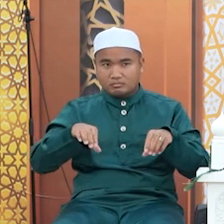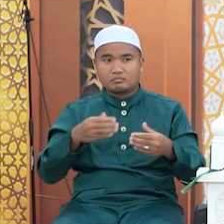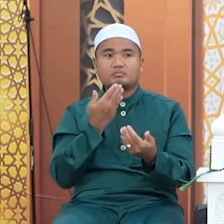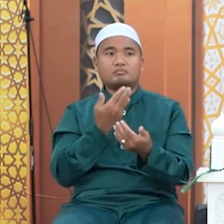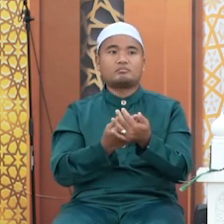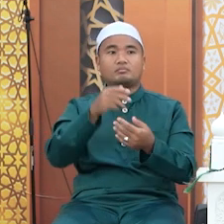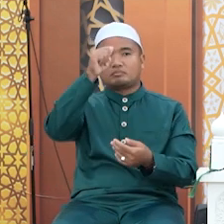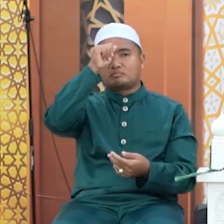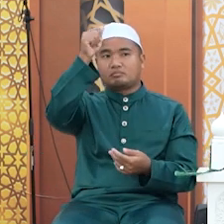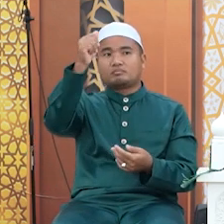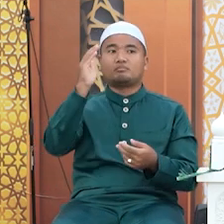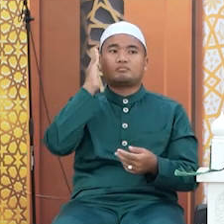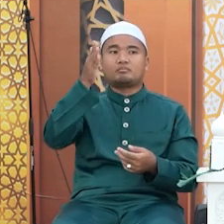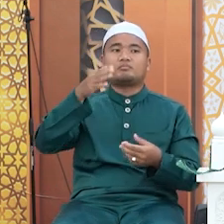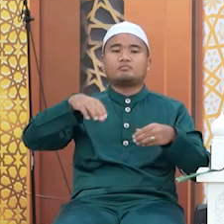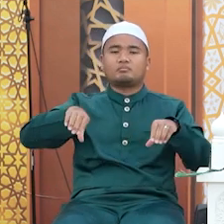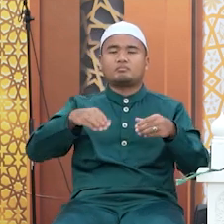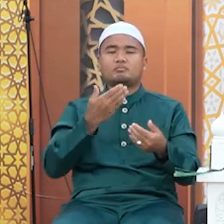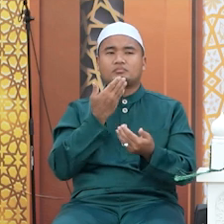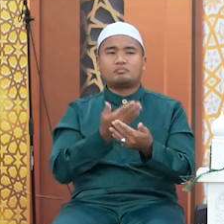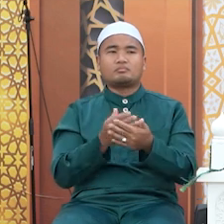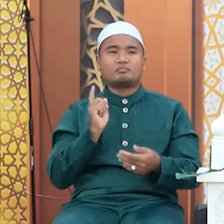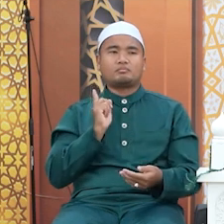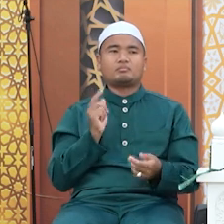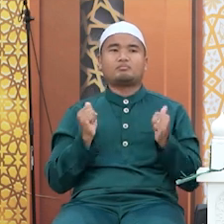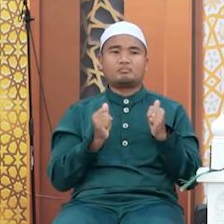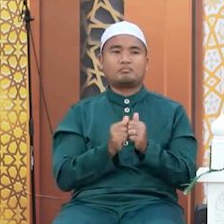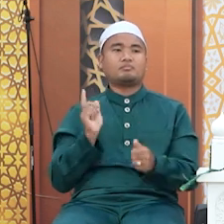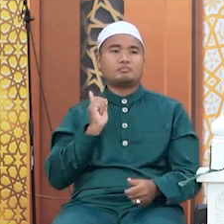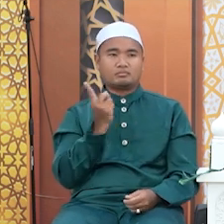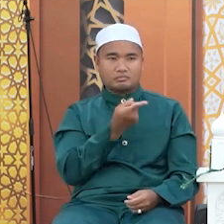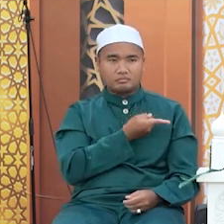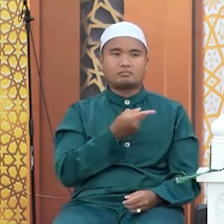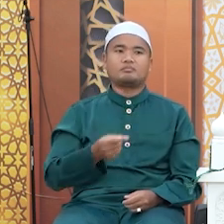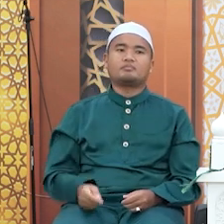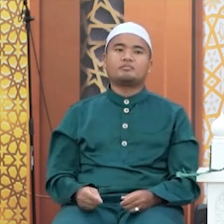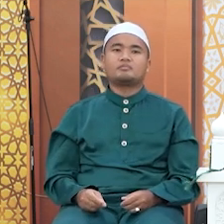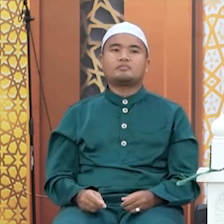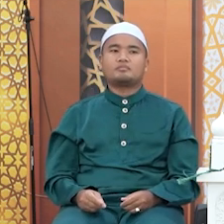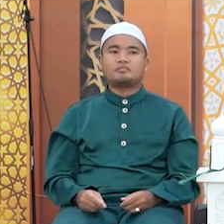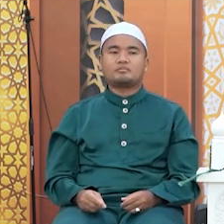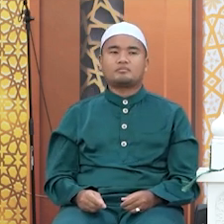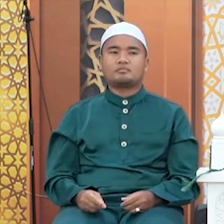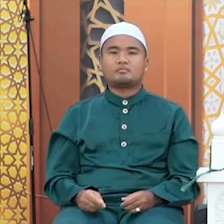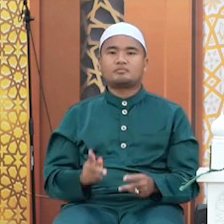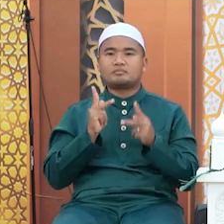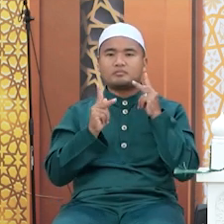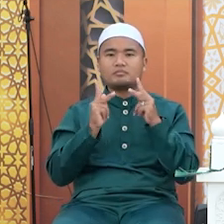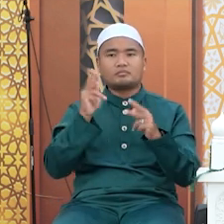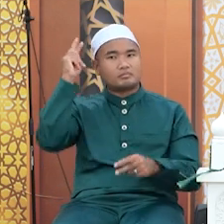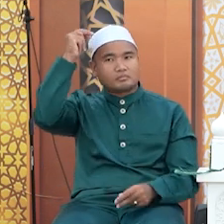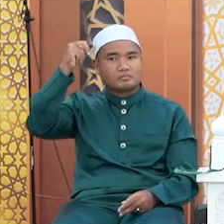Apa kata Nabi? Irhamu man fis sama yarhamkum man